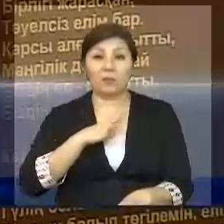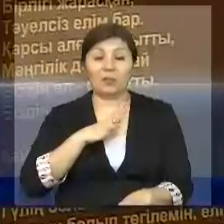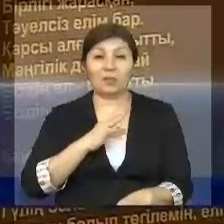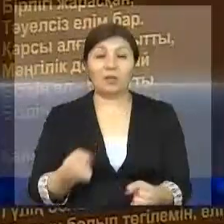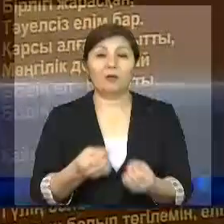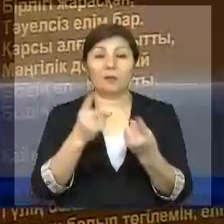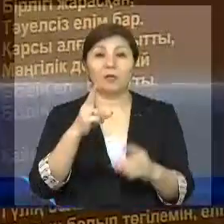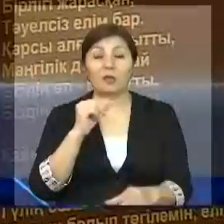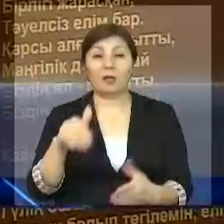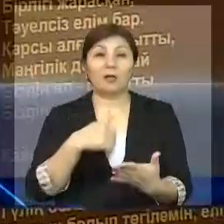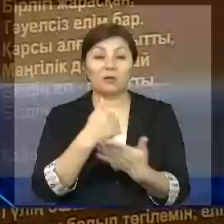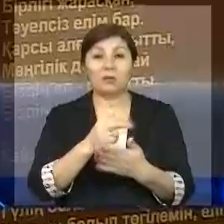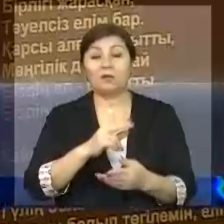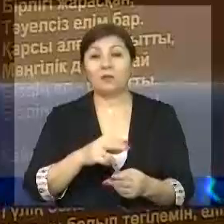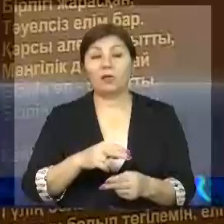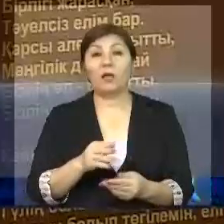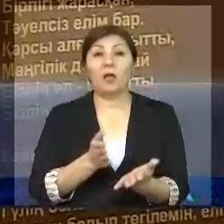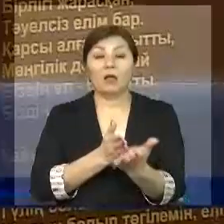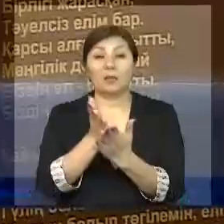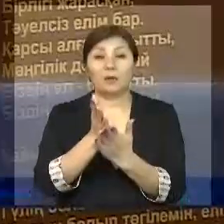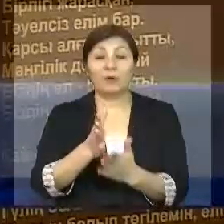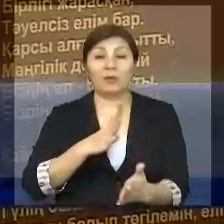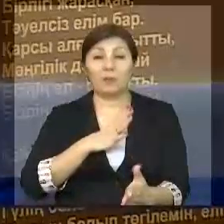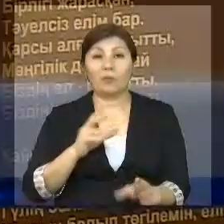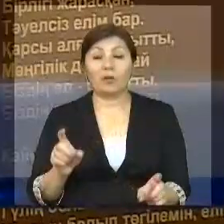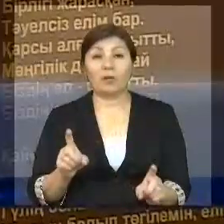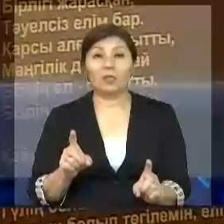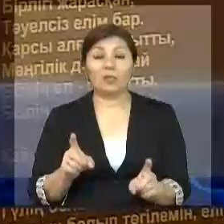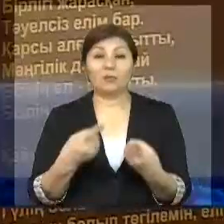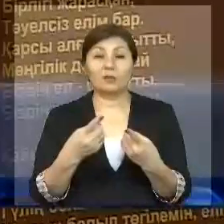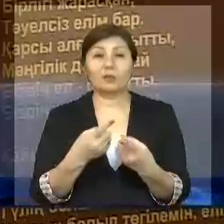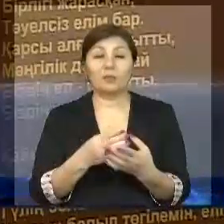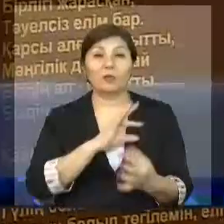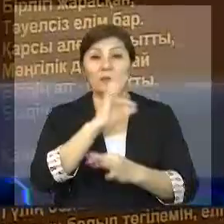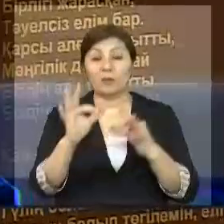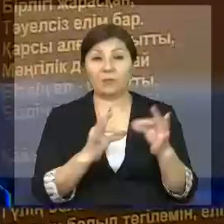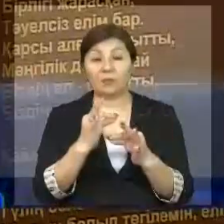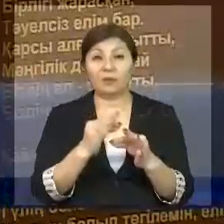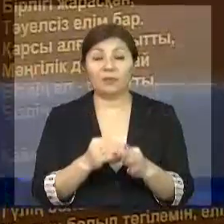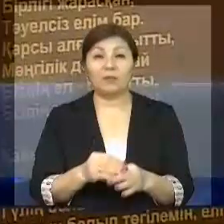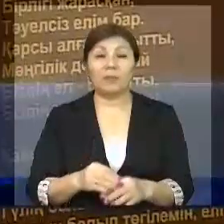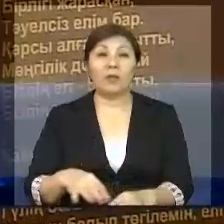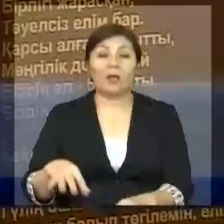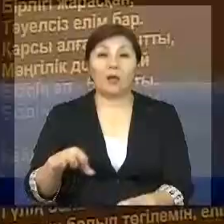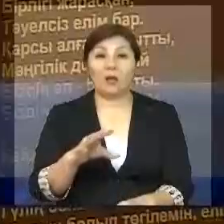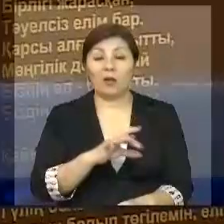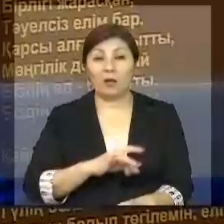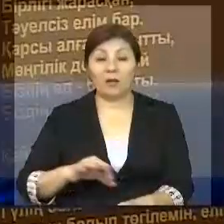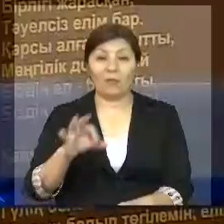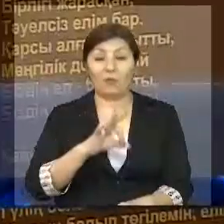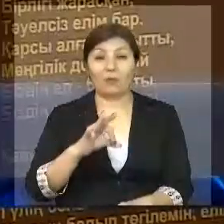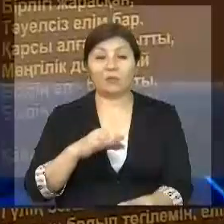определена как одно из приоритетных направлений были созданы пилотные проекты в ряде регионов нашей республики